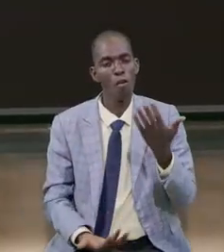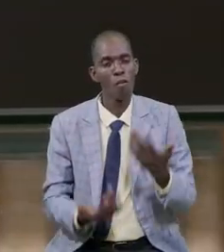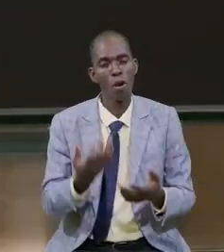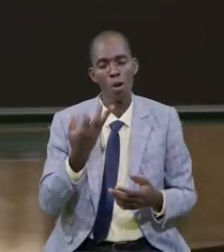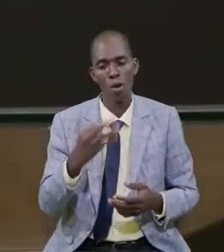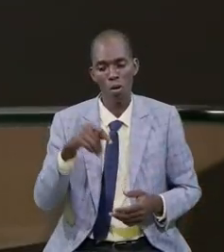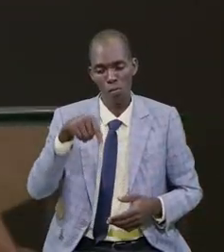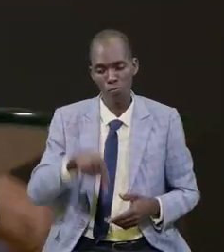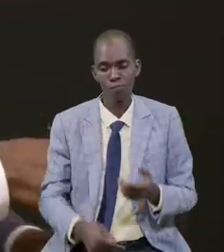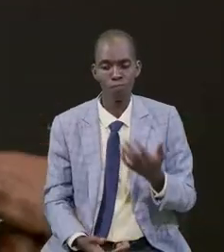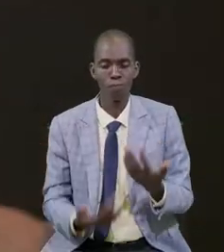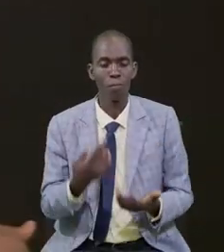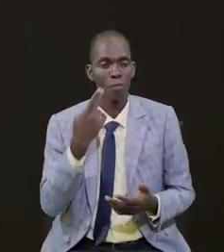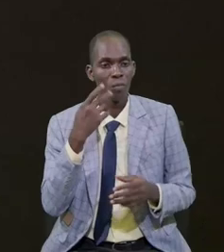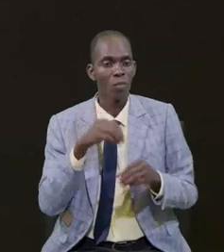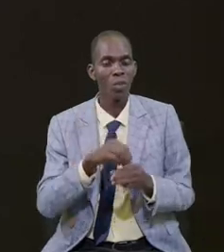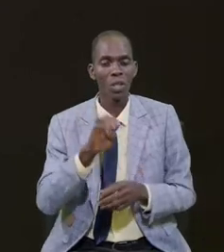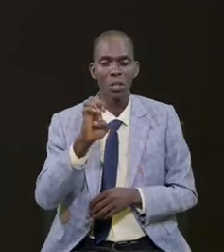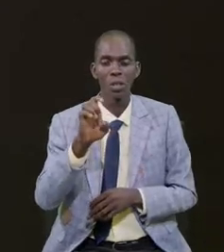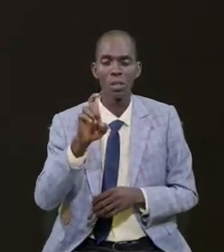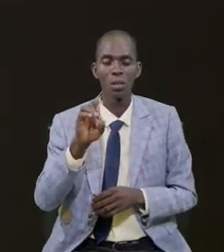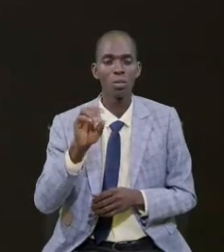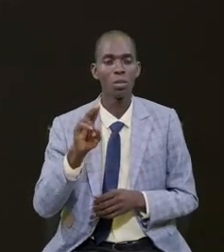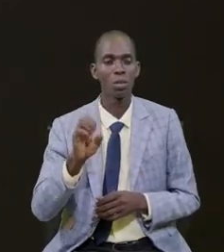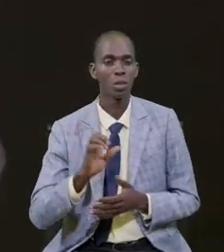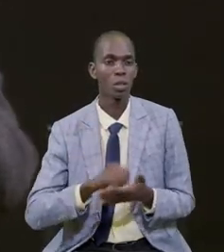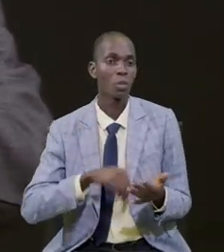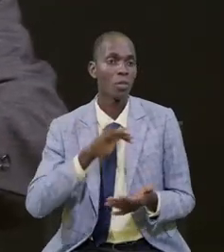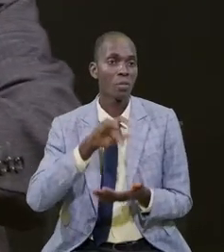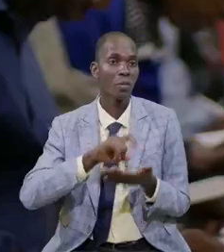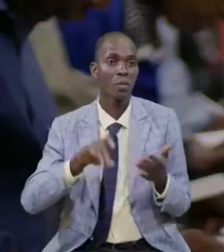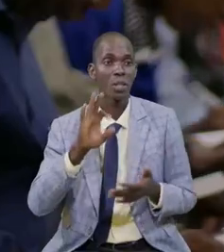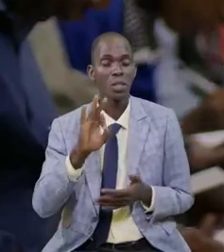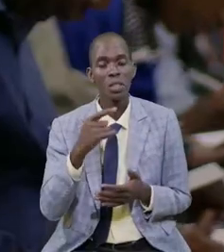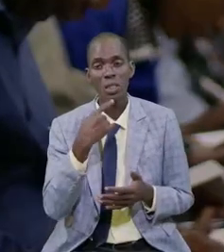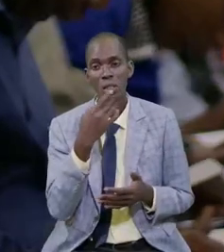la géhenne. Exode 15, verset 9.